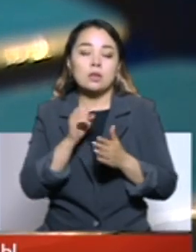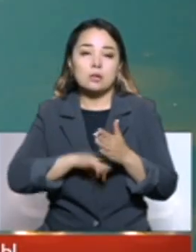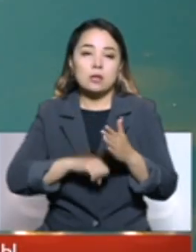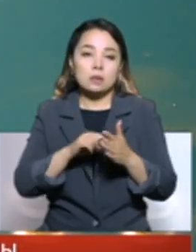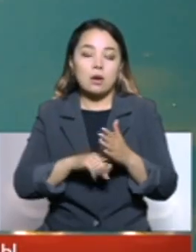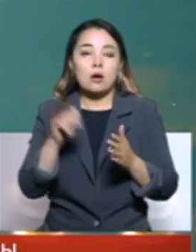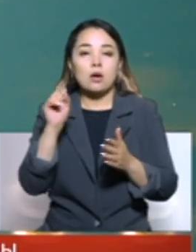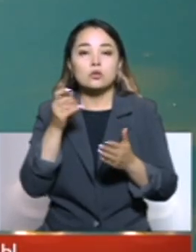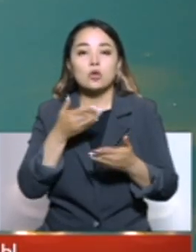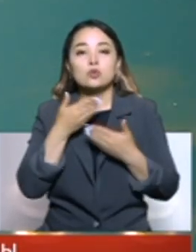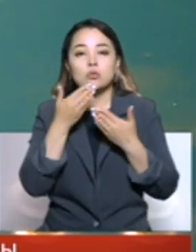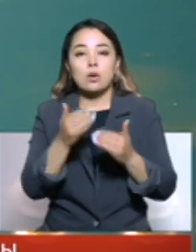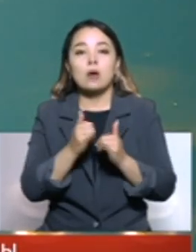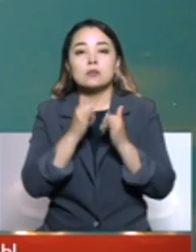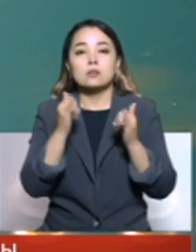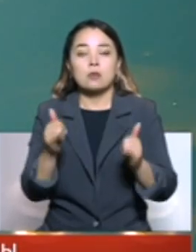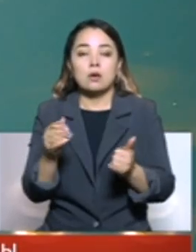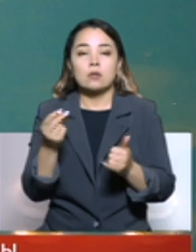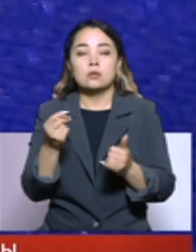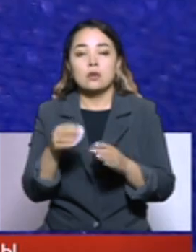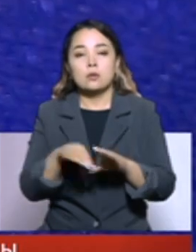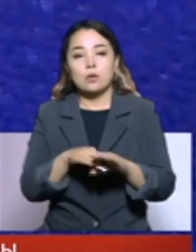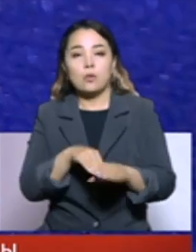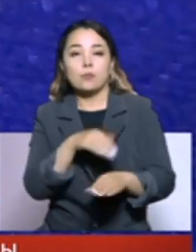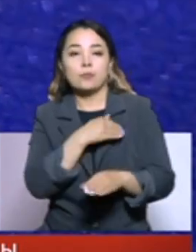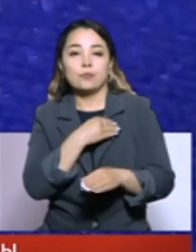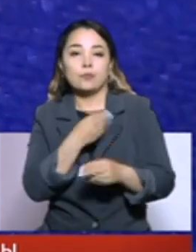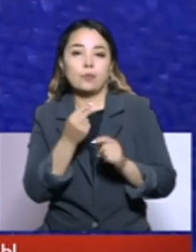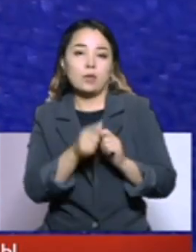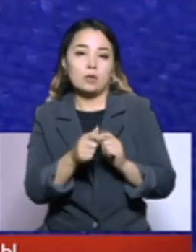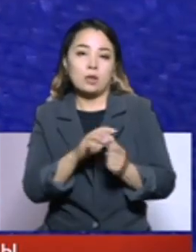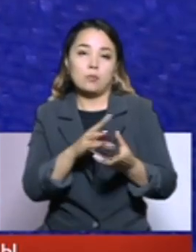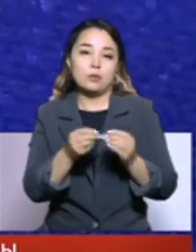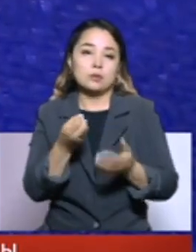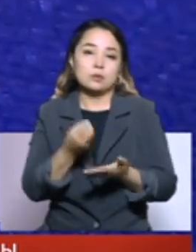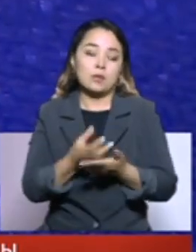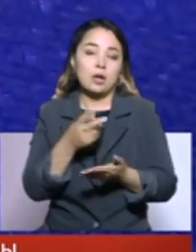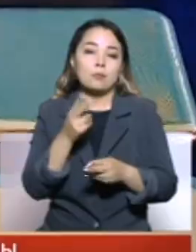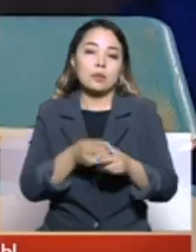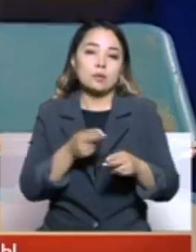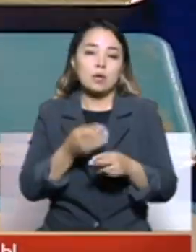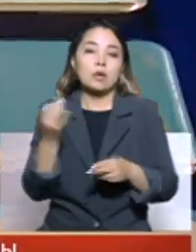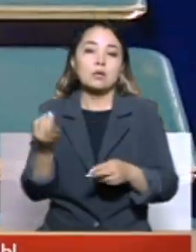алтынға сұраныс артқан. Яғни активтерін сақтағысы келген инвесторлардың бағалы металға қызығушылығы артқан.